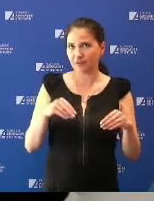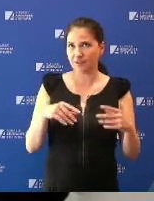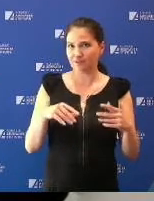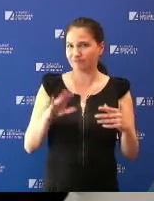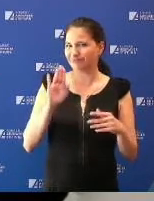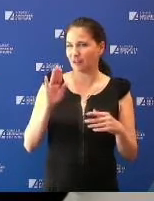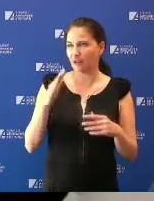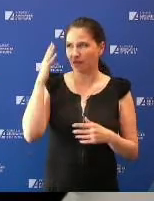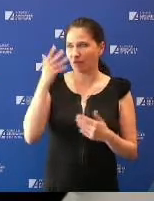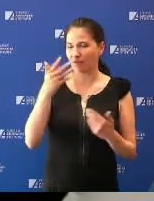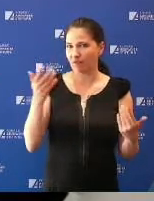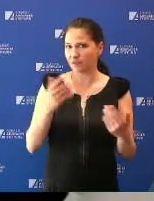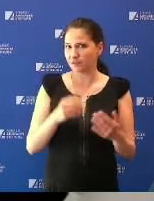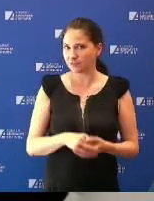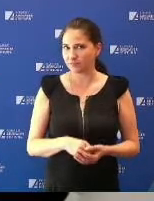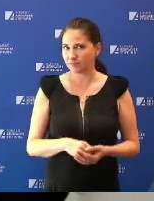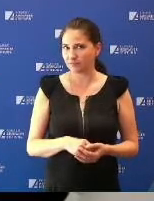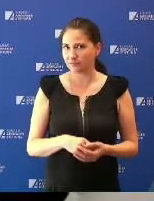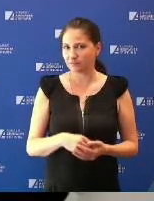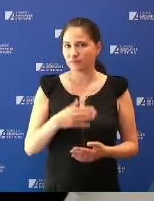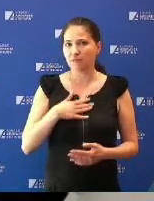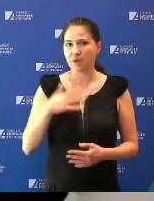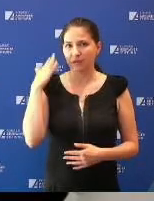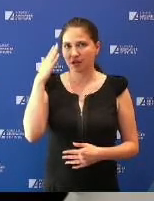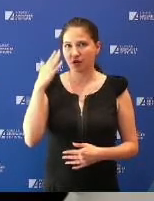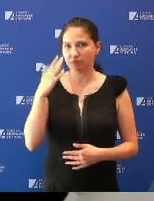Vielleicht zunächst zur Vision. Was ist die Vision?